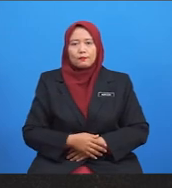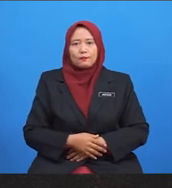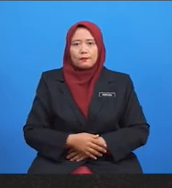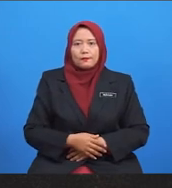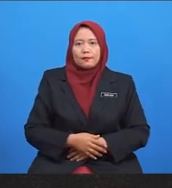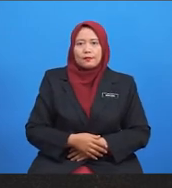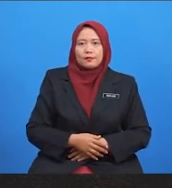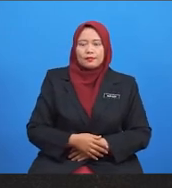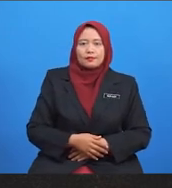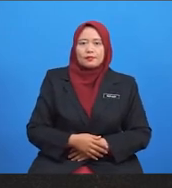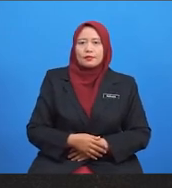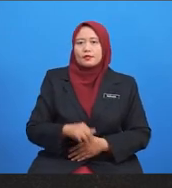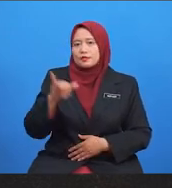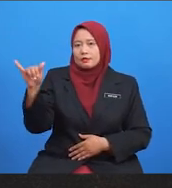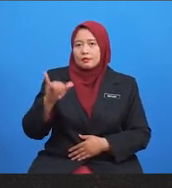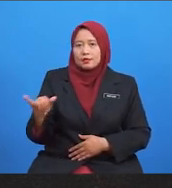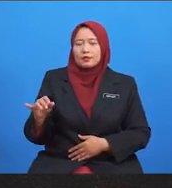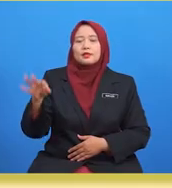ialah 19 per 2.